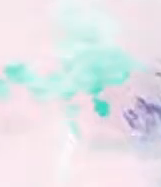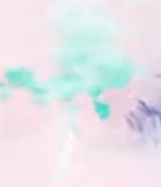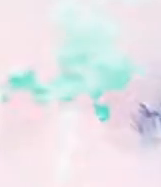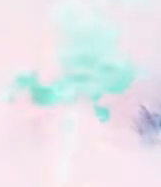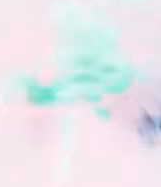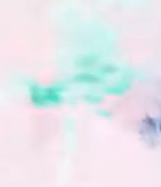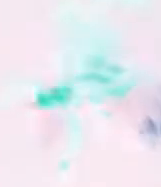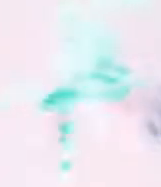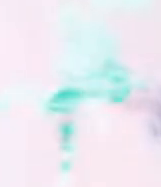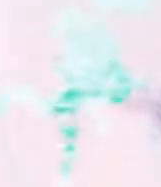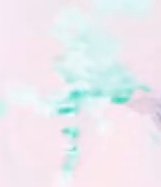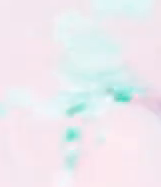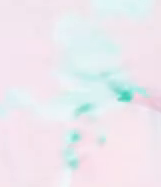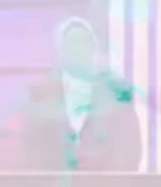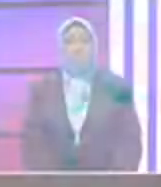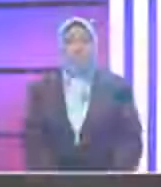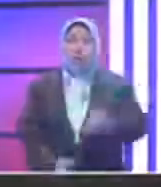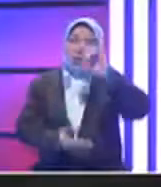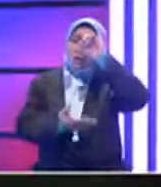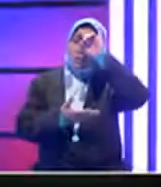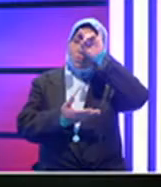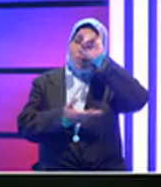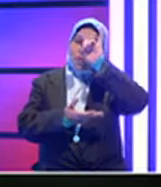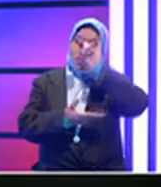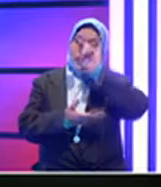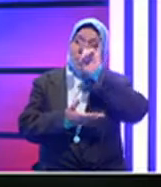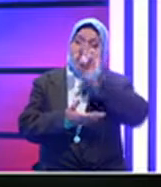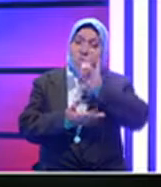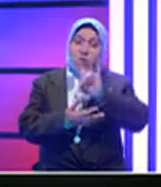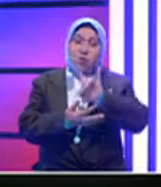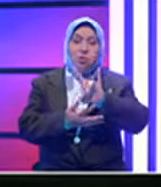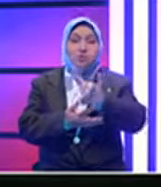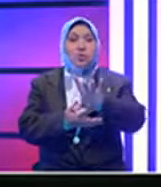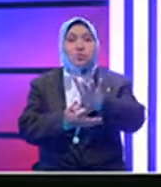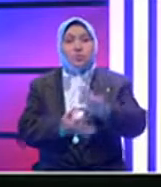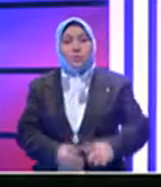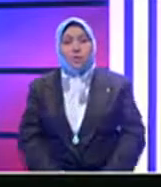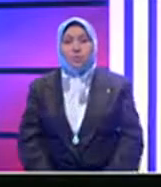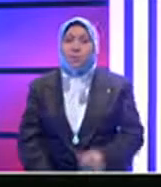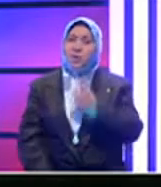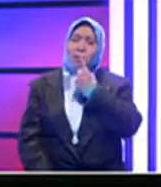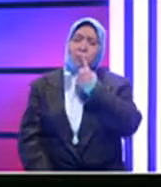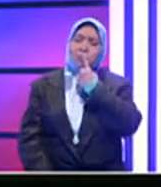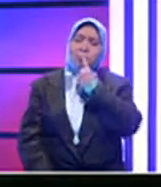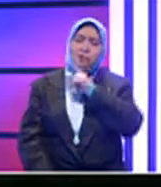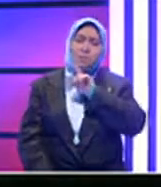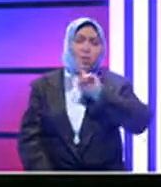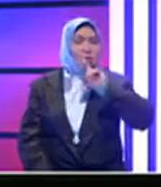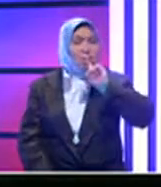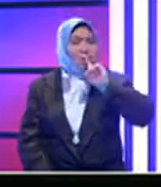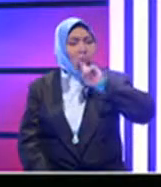Kyuhyun tahu bilymoon nirojim Bismillahirrohmanirrohim